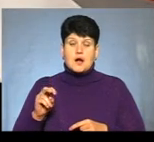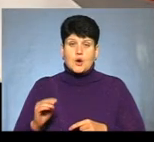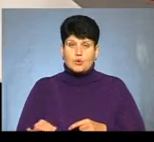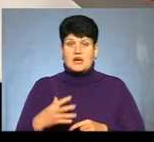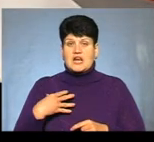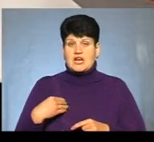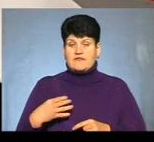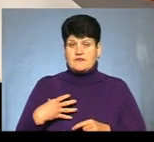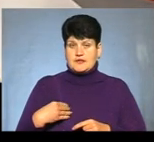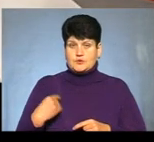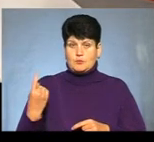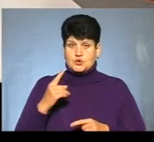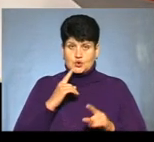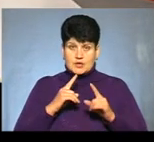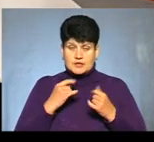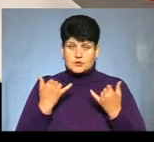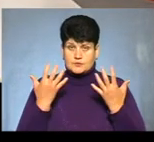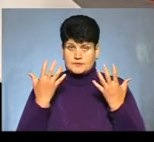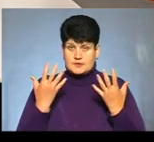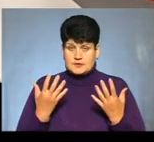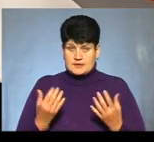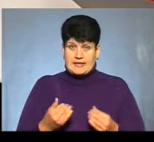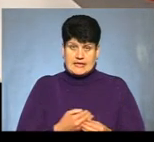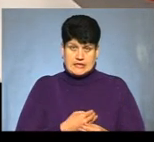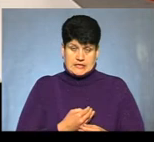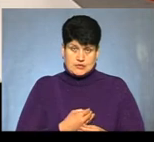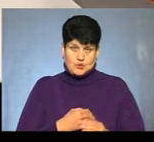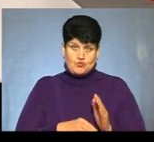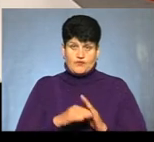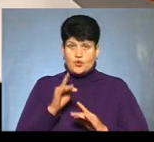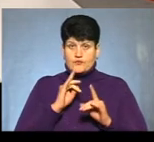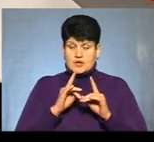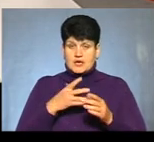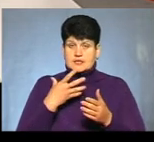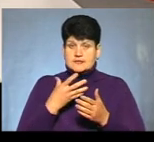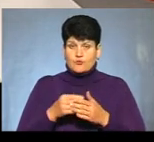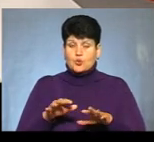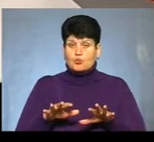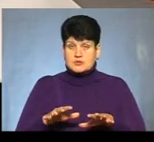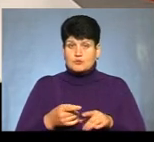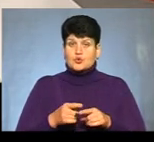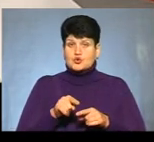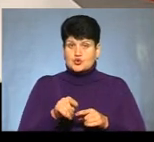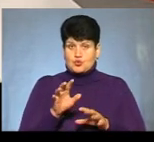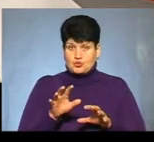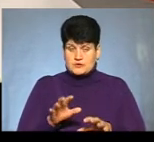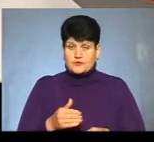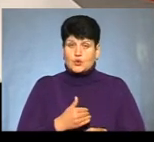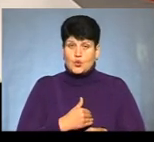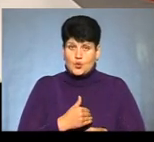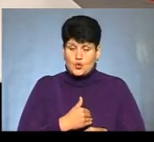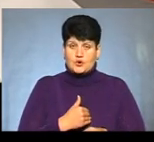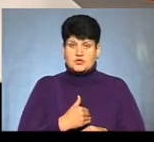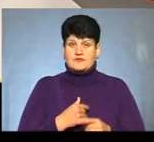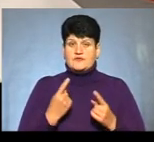депутат Львівської обласної ради, він на даний момент ініціює у Верховній Раді свою позицію по даному закону.